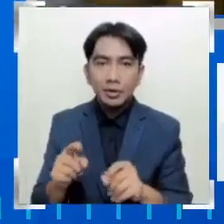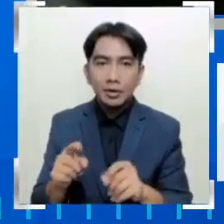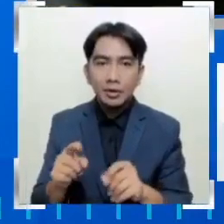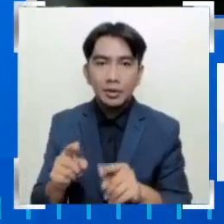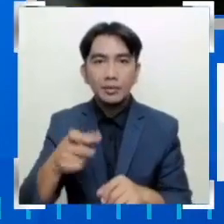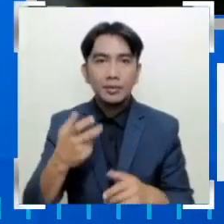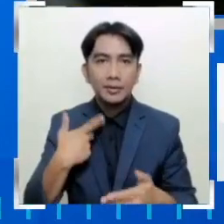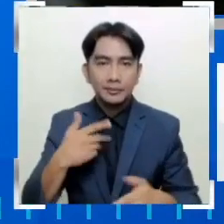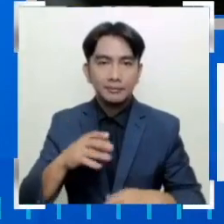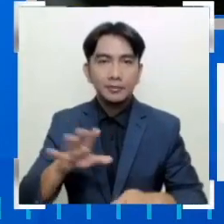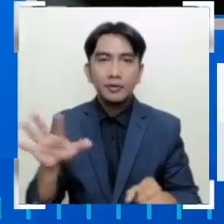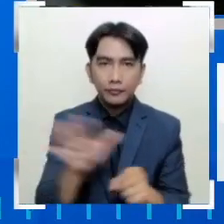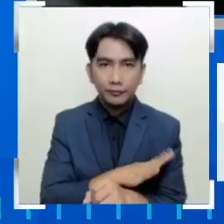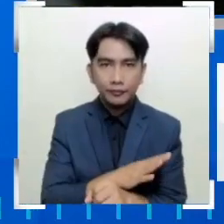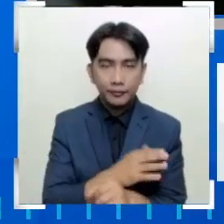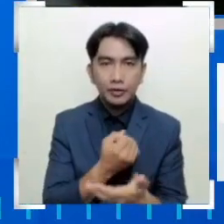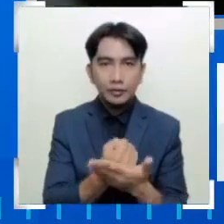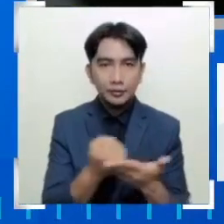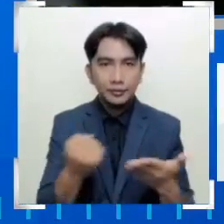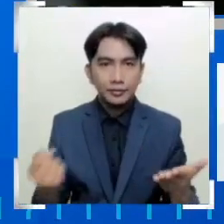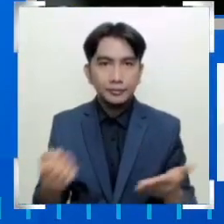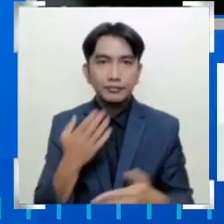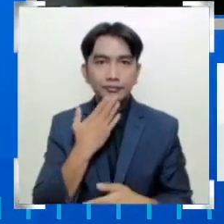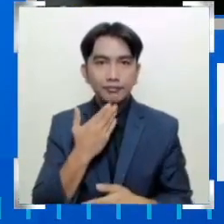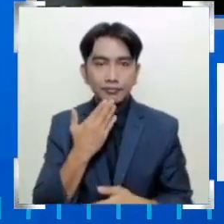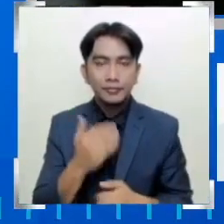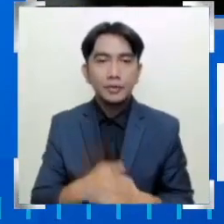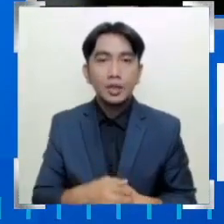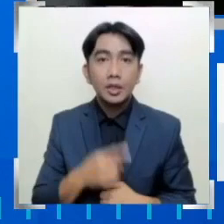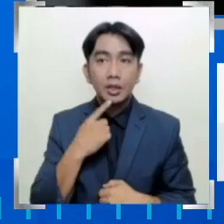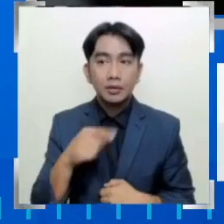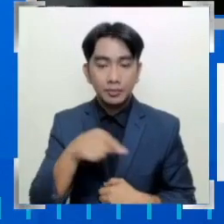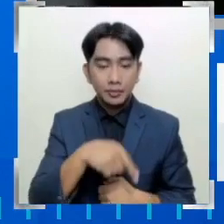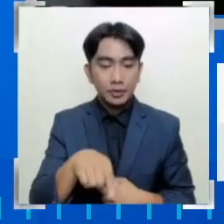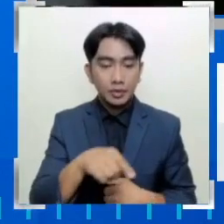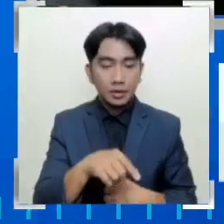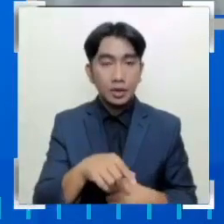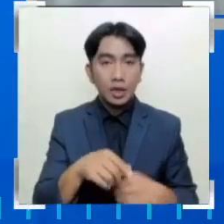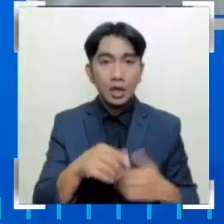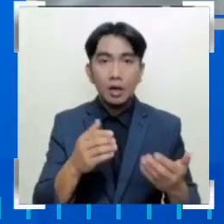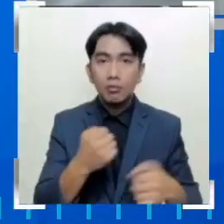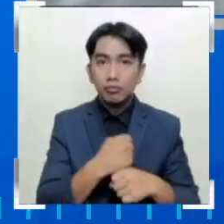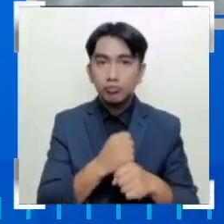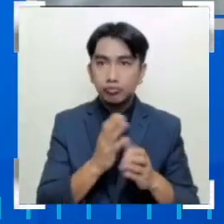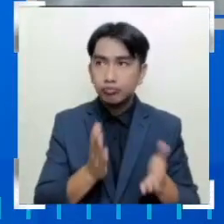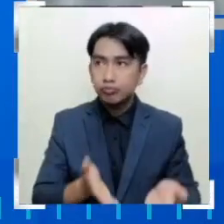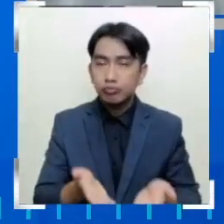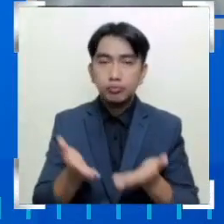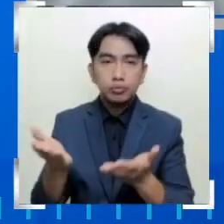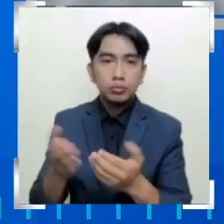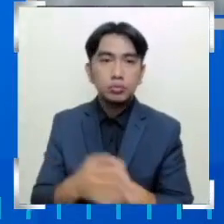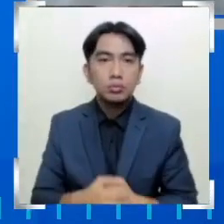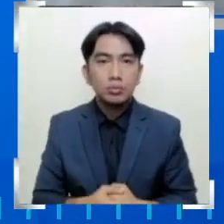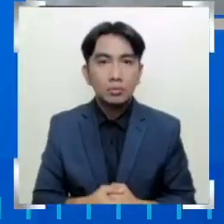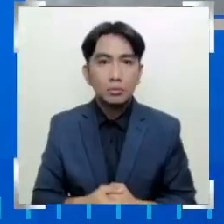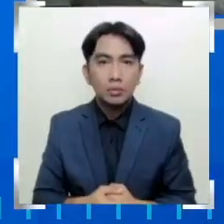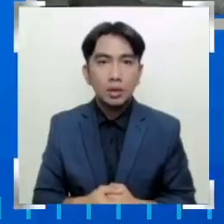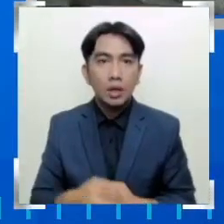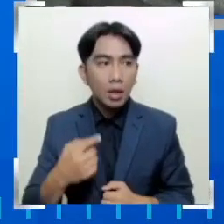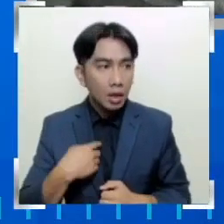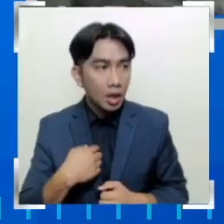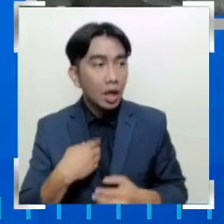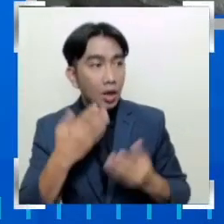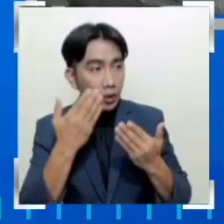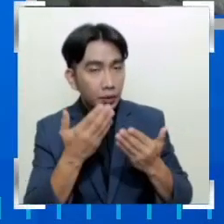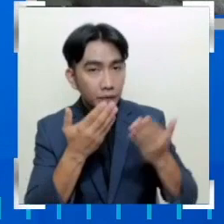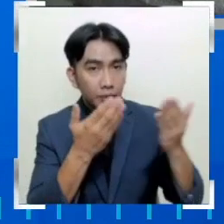nito. Mungkahin ng sugar producers, I would strongly suggest to Mr. Ascona na